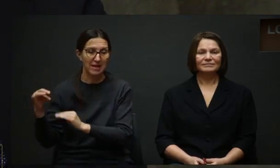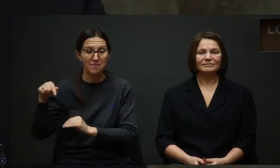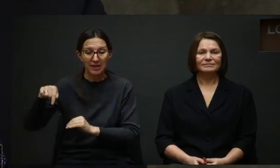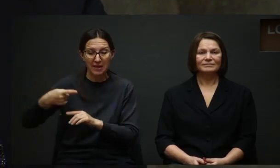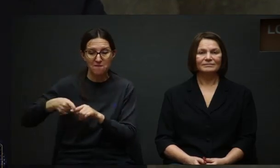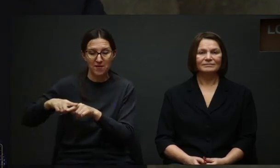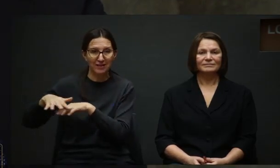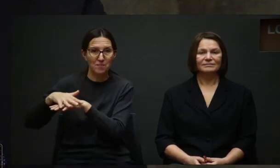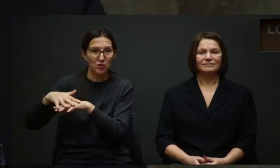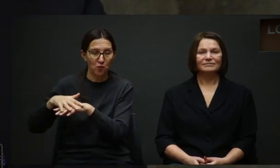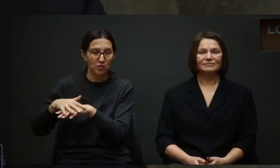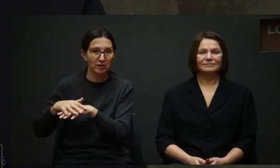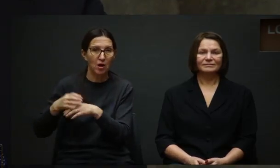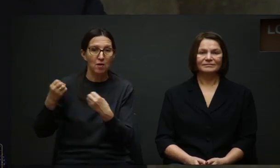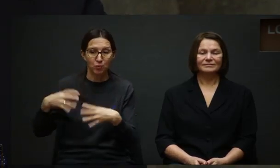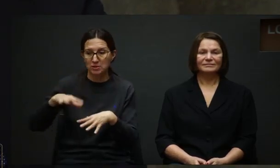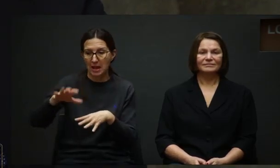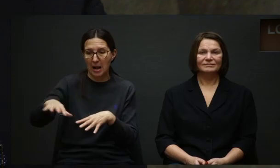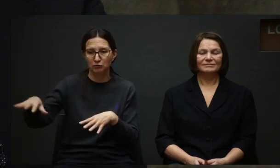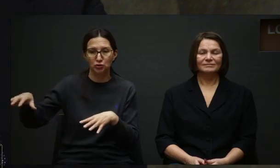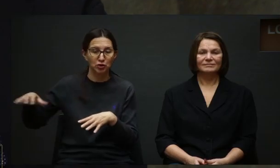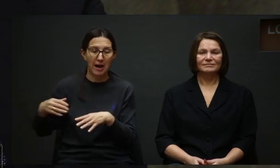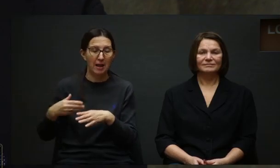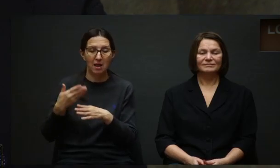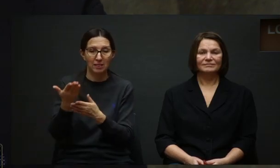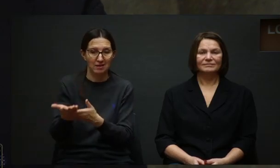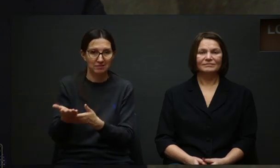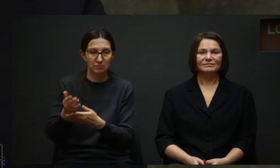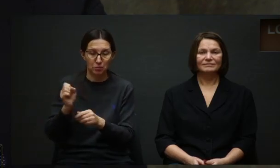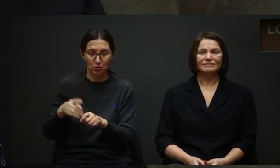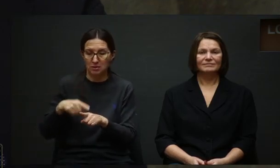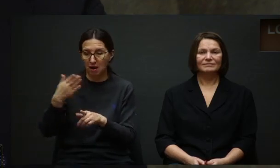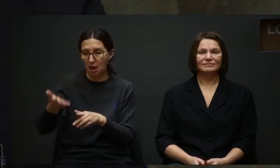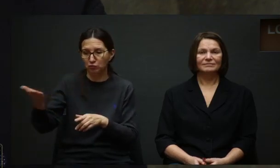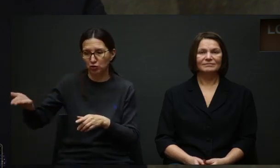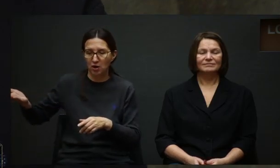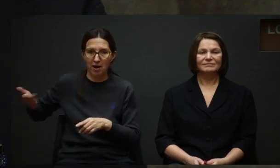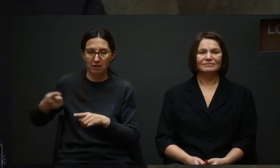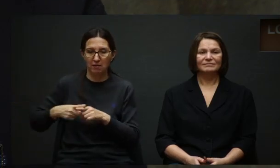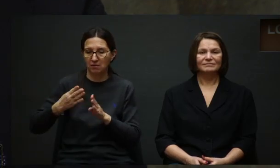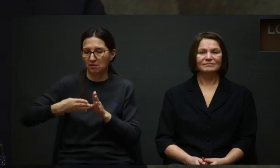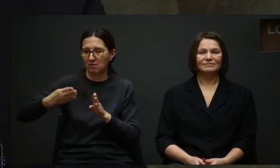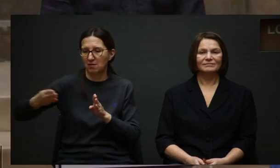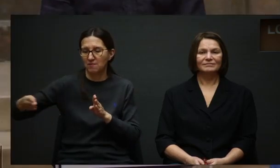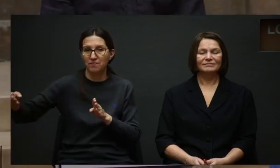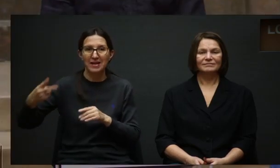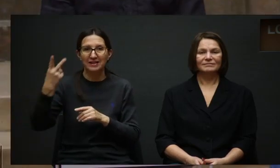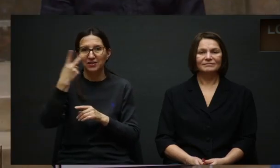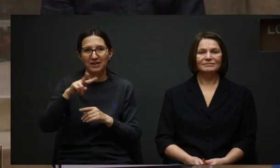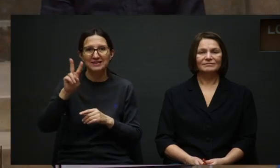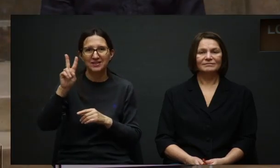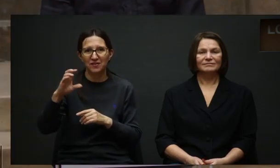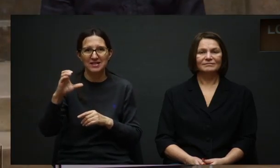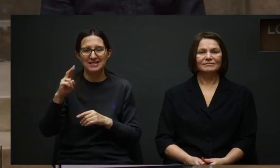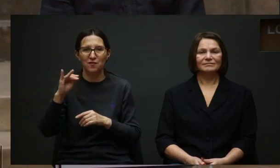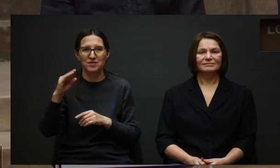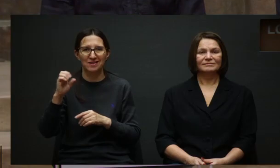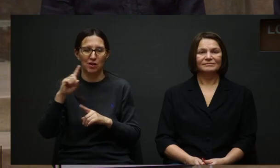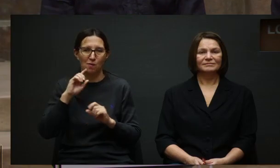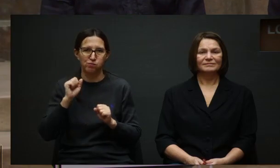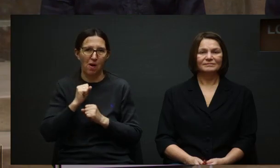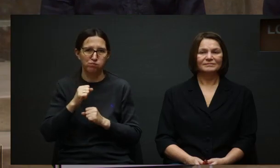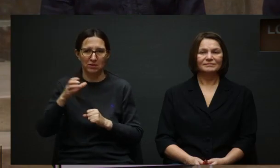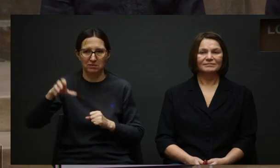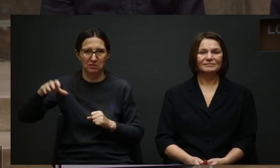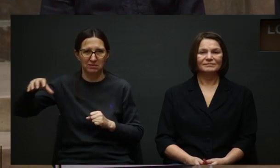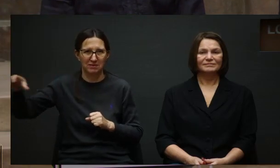этом дворике просто лежали, не стояли, а лежали так рядком 22 скифские бабы, одна лучше